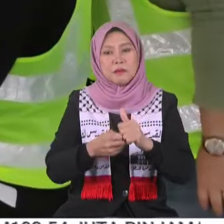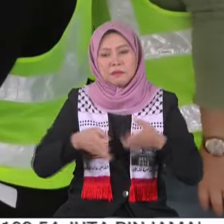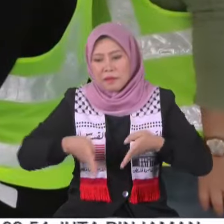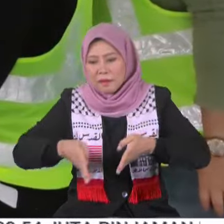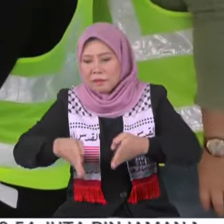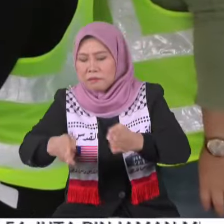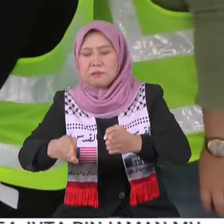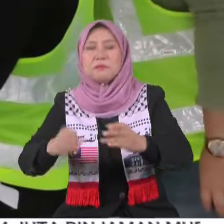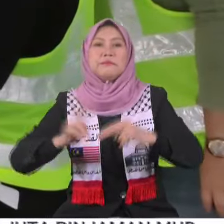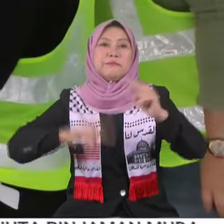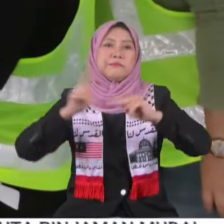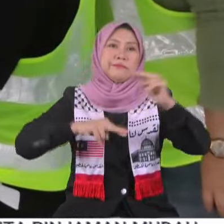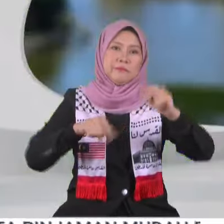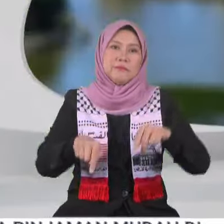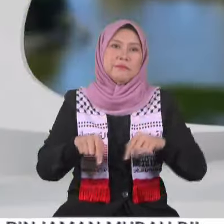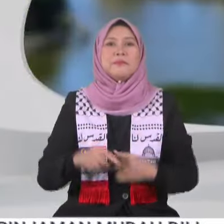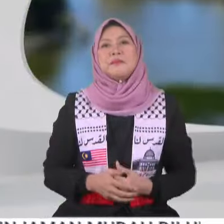berkenaan.